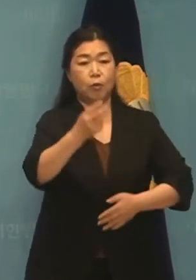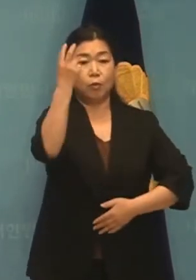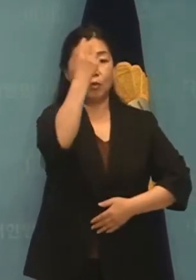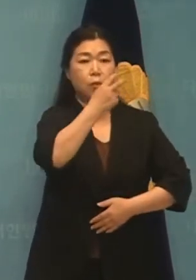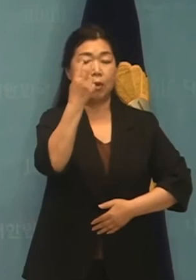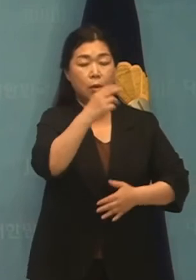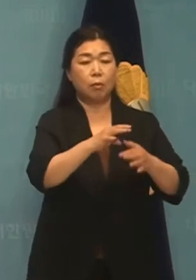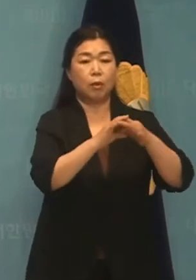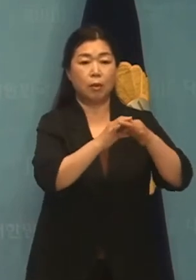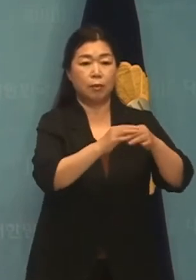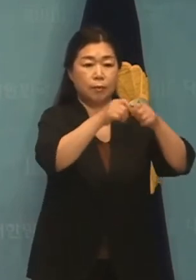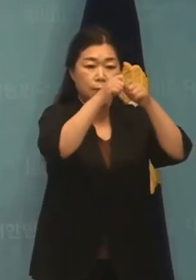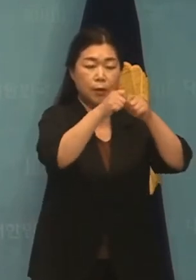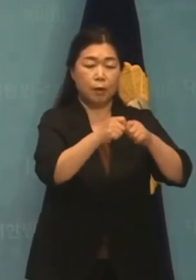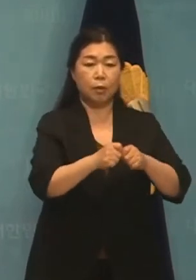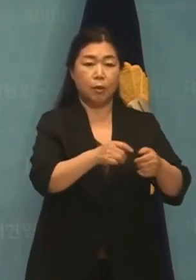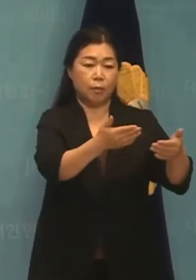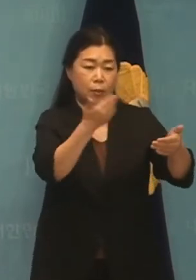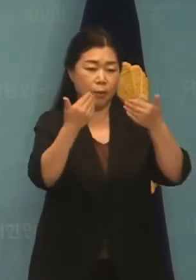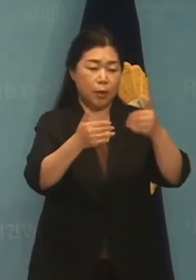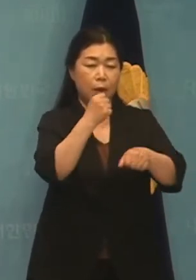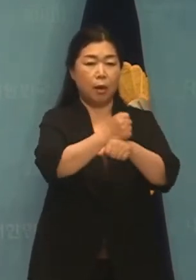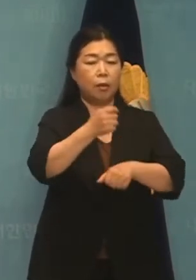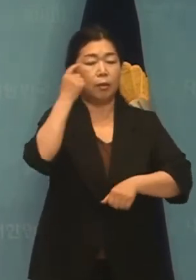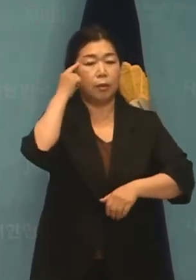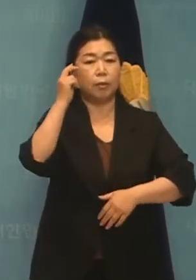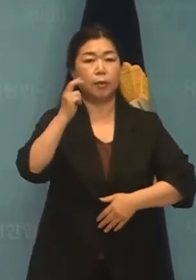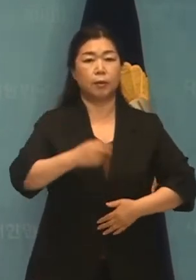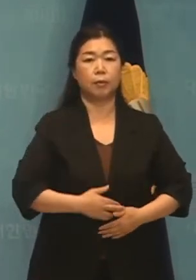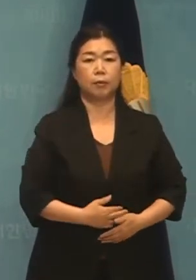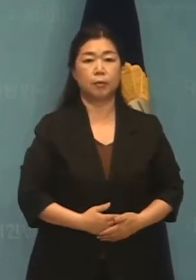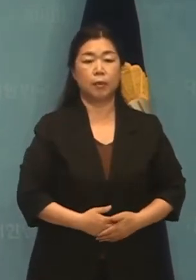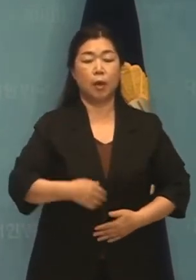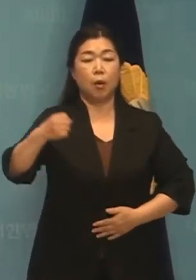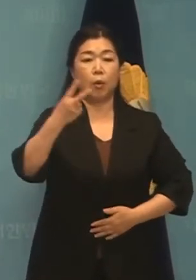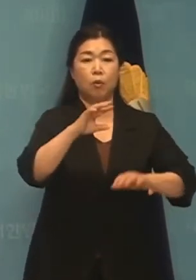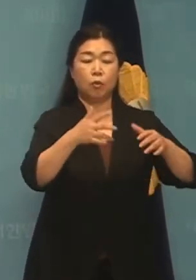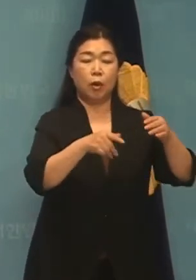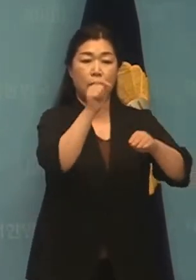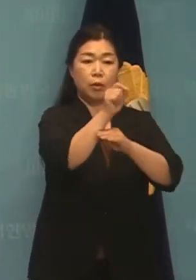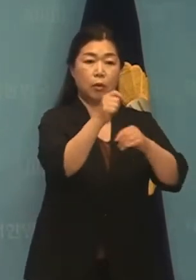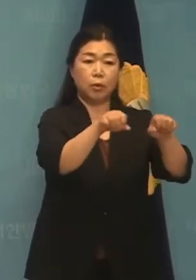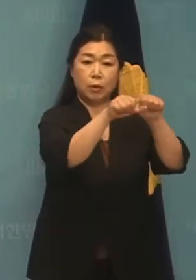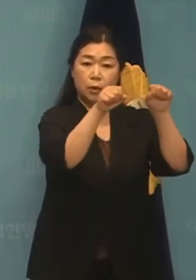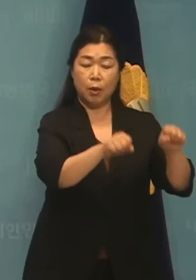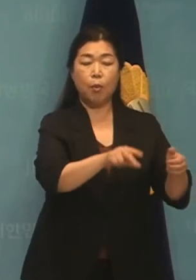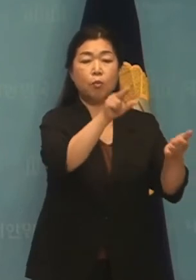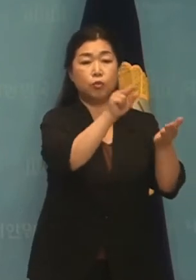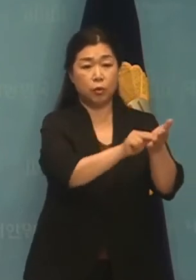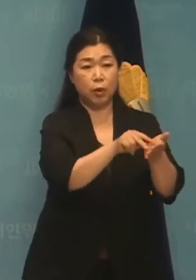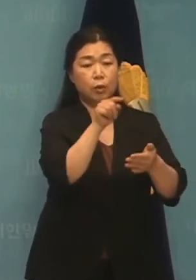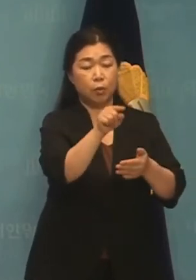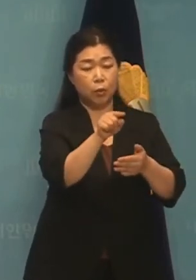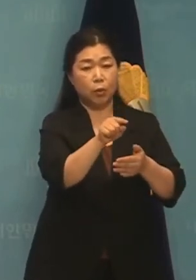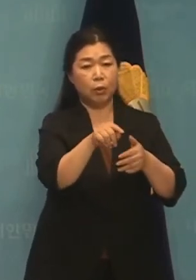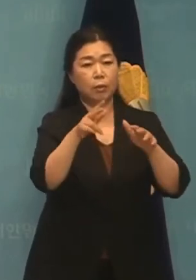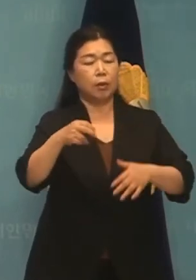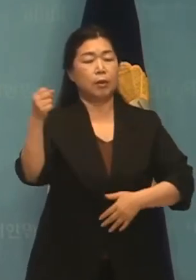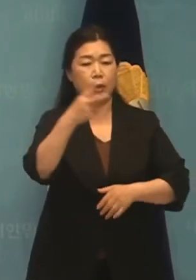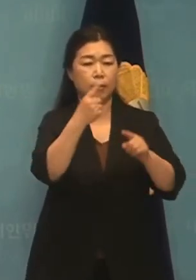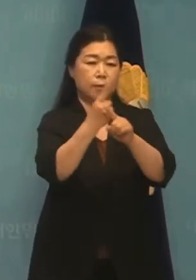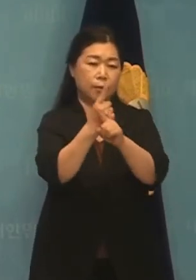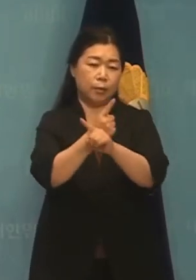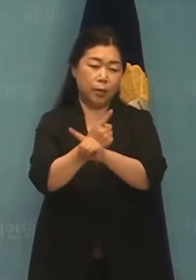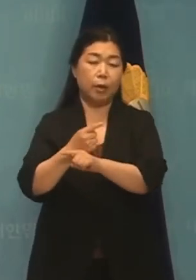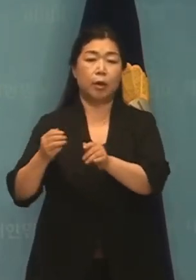통해 낱낱이 밝혀낼 것입니다. 또한 국가행정시스템의 문제점도